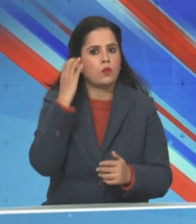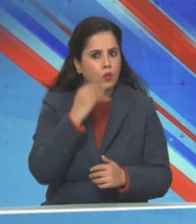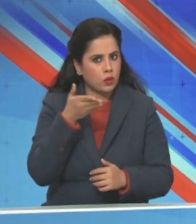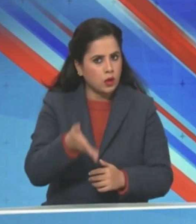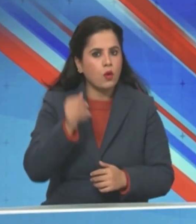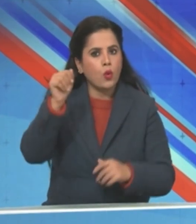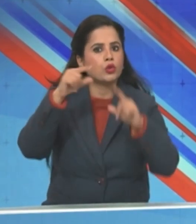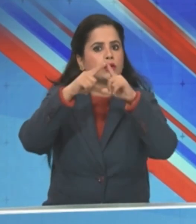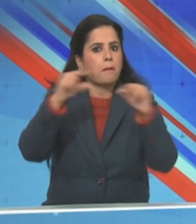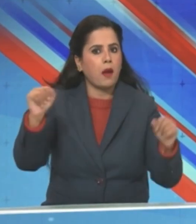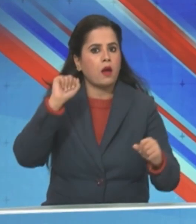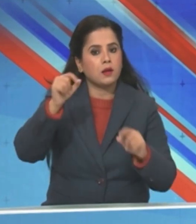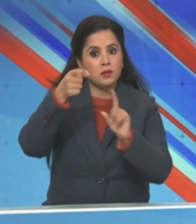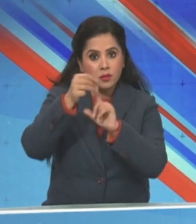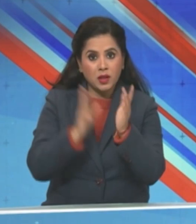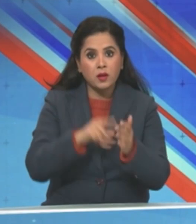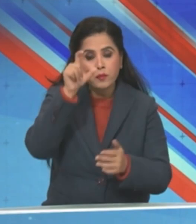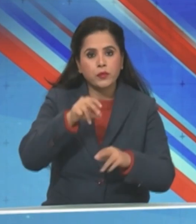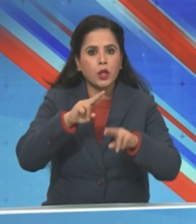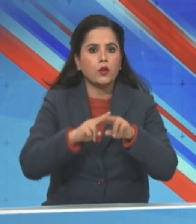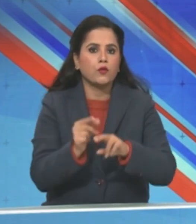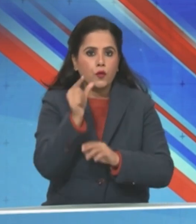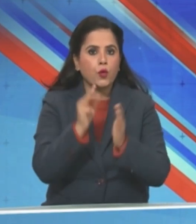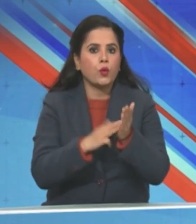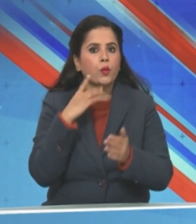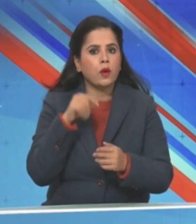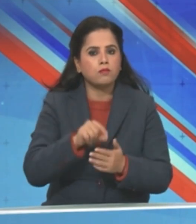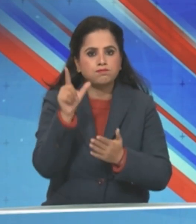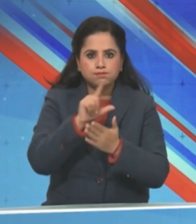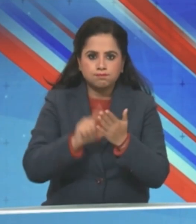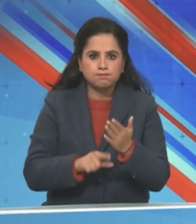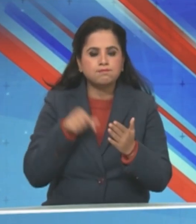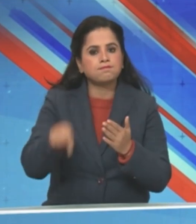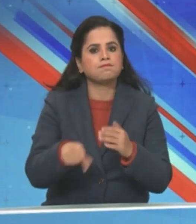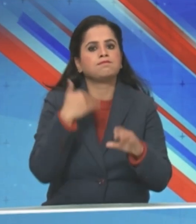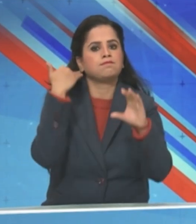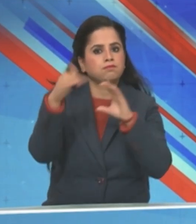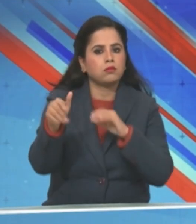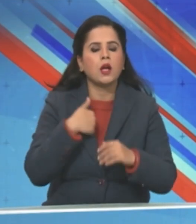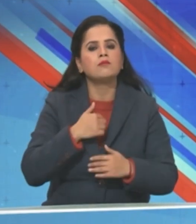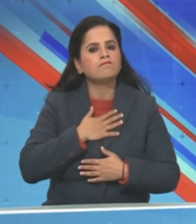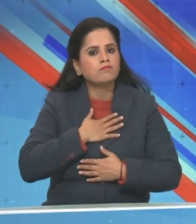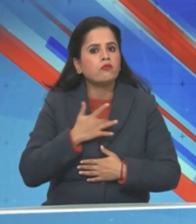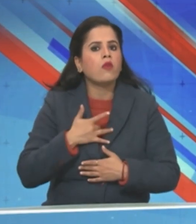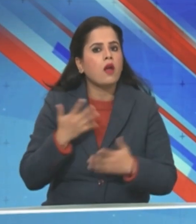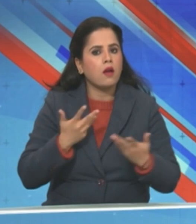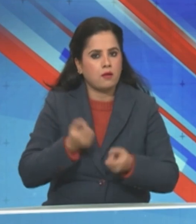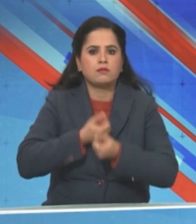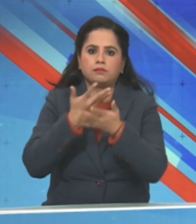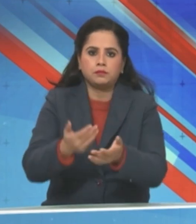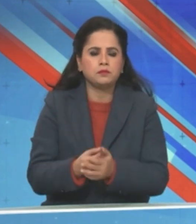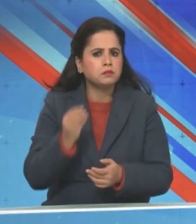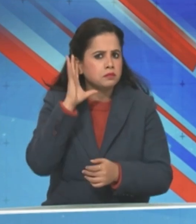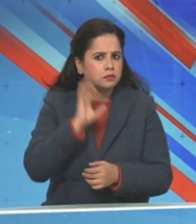मोदी ने जापान के प्रधानमंत्री फुमियो किशिदा को पत्र लिखकर अपनी संवेदनाएं व्यक्त की हैं। सूत्रों के